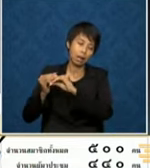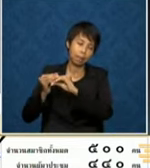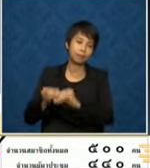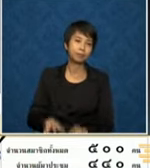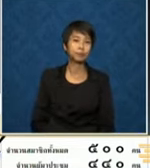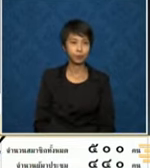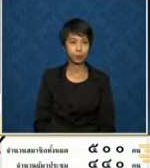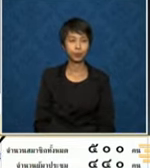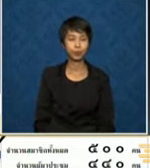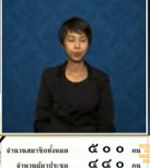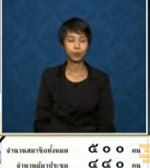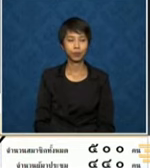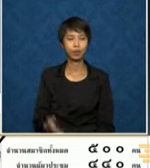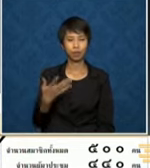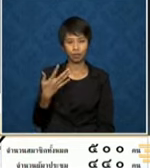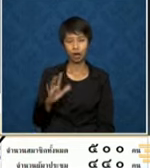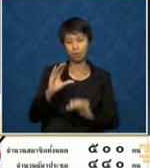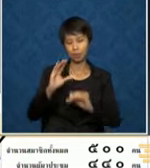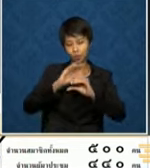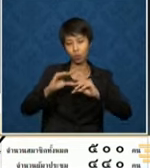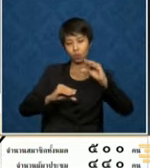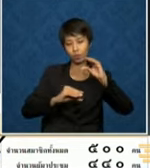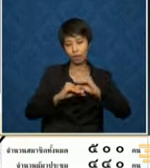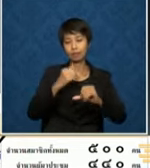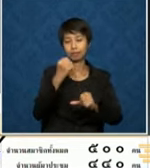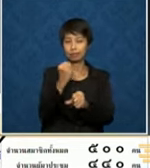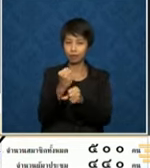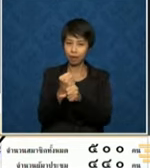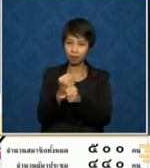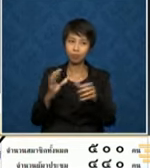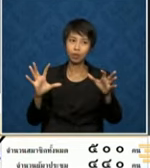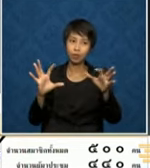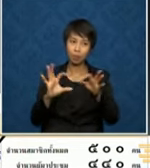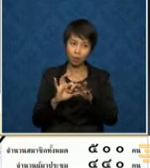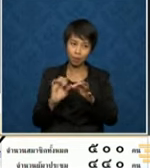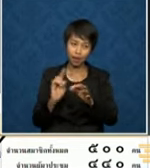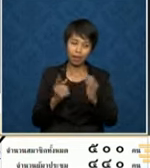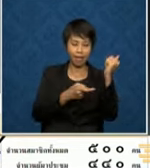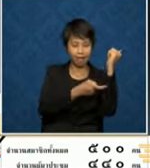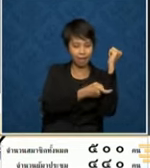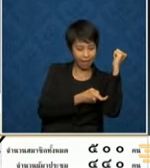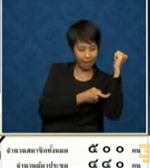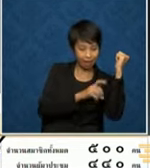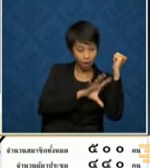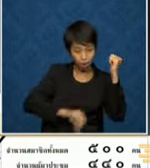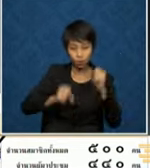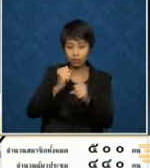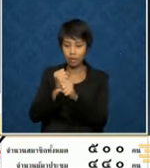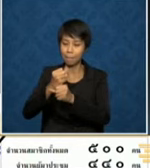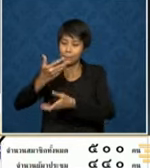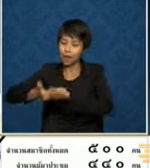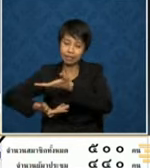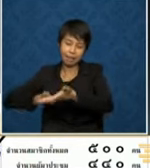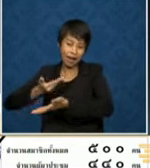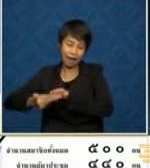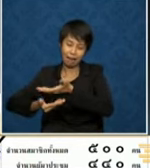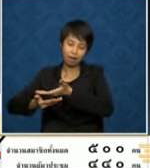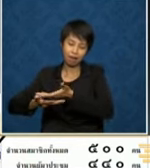ครับนอกจากนั้นก็ยังมีโครงการที่เราเรียกว่าโครงการชะลอการขายยางเพื่อลดปริมาณยางในท้องตล